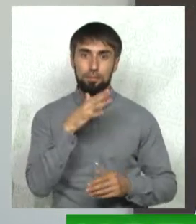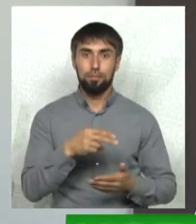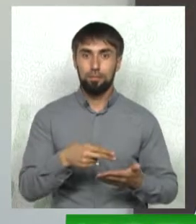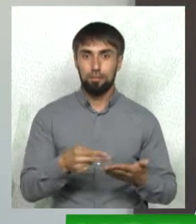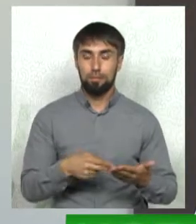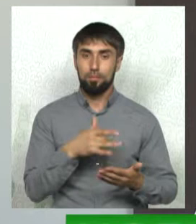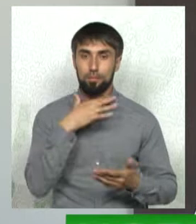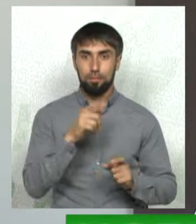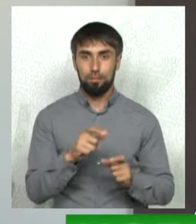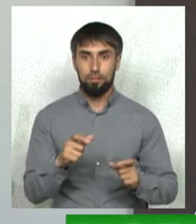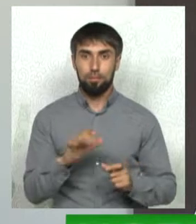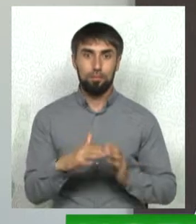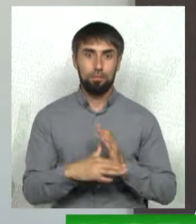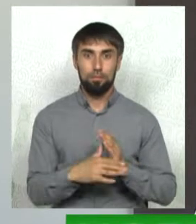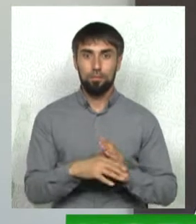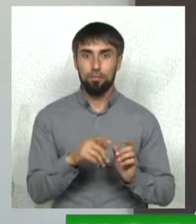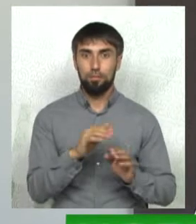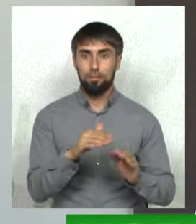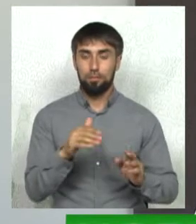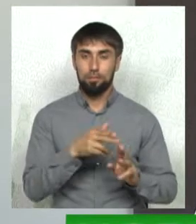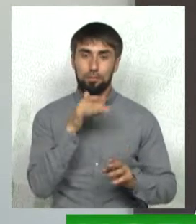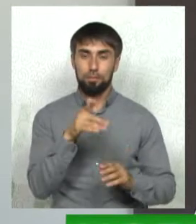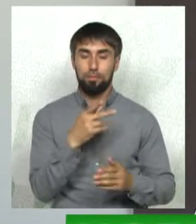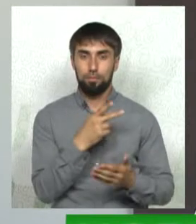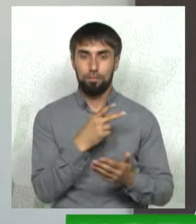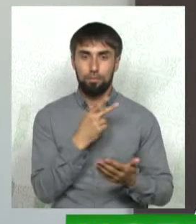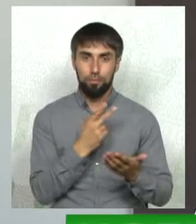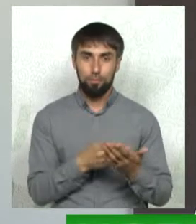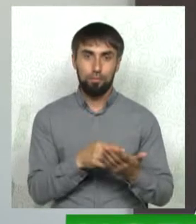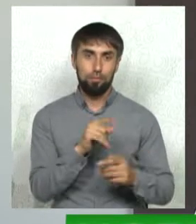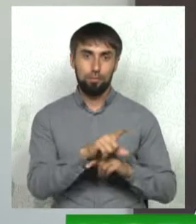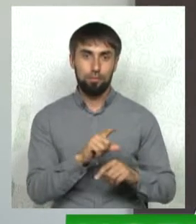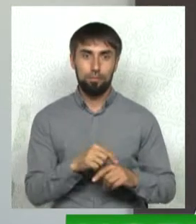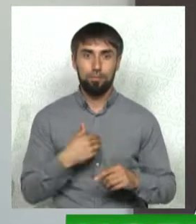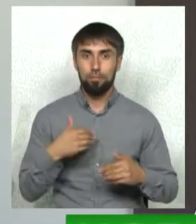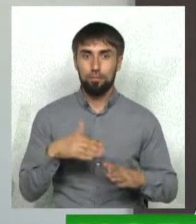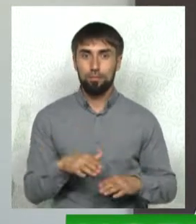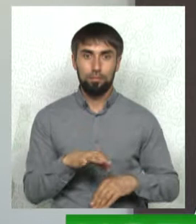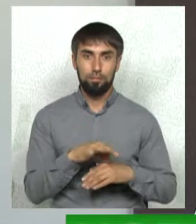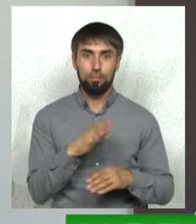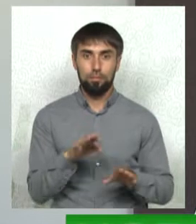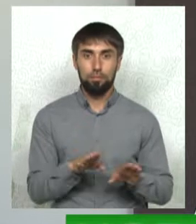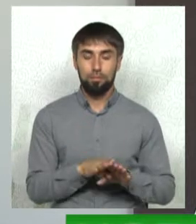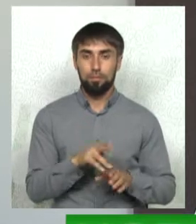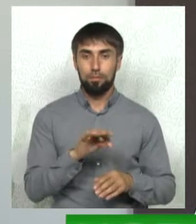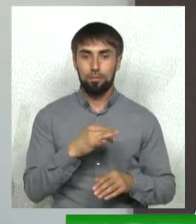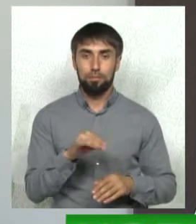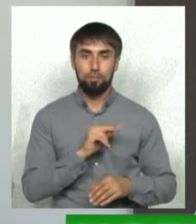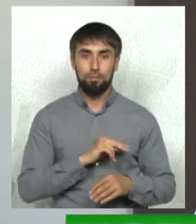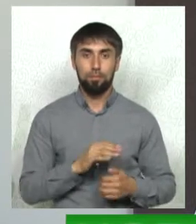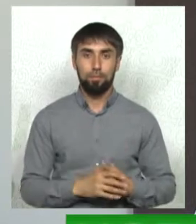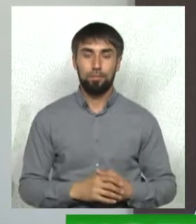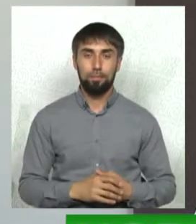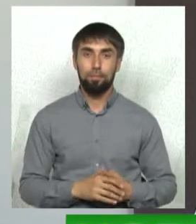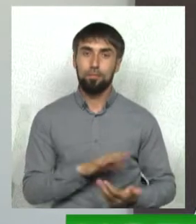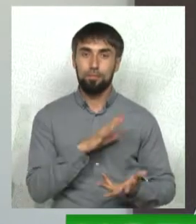много людей, с помощью ребят, на которых смотрят и пытаются им подражать, мы решили провести вот такую профилактическую работу.